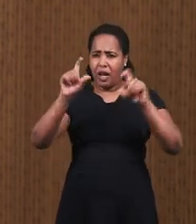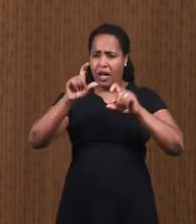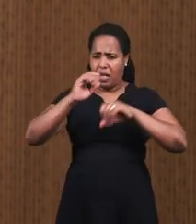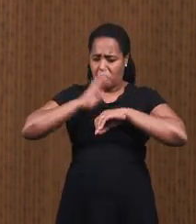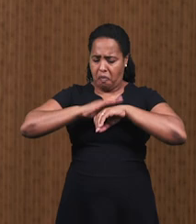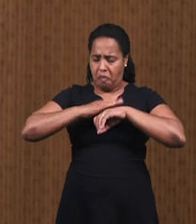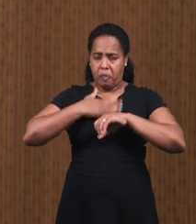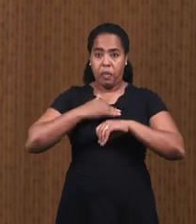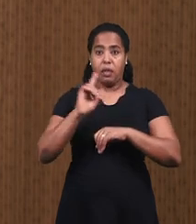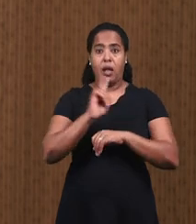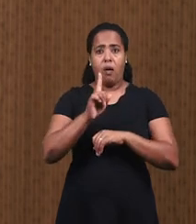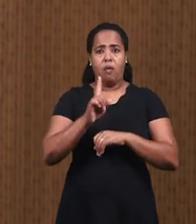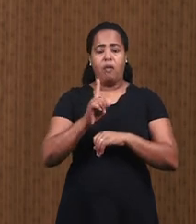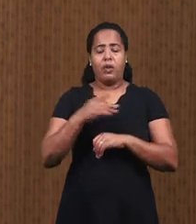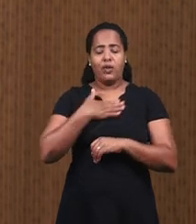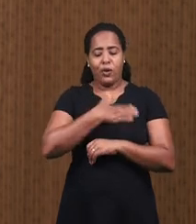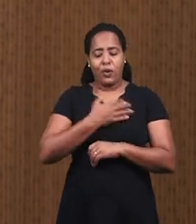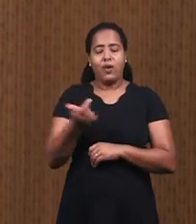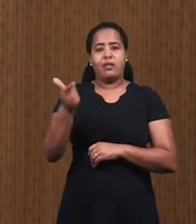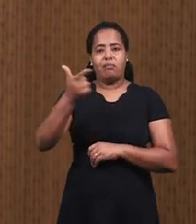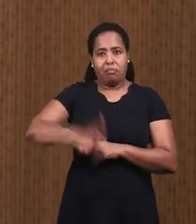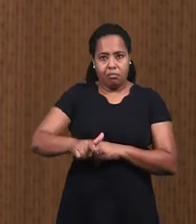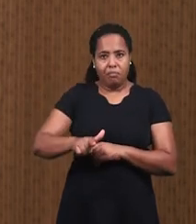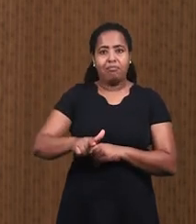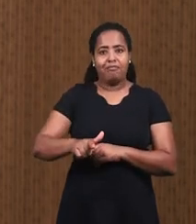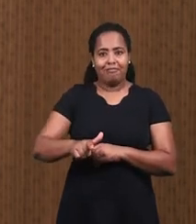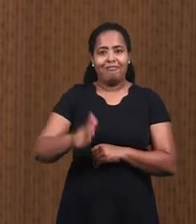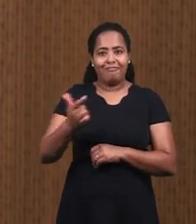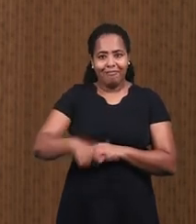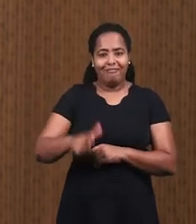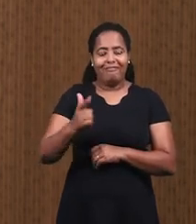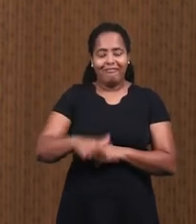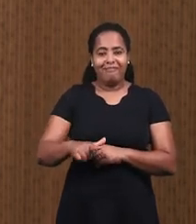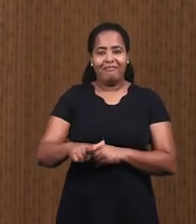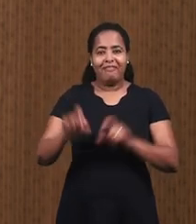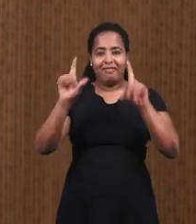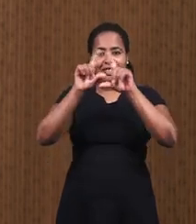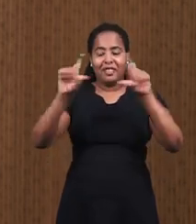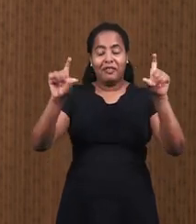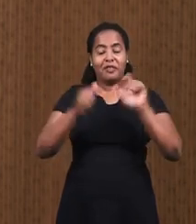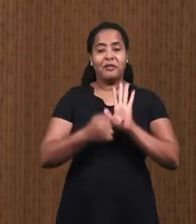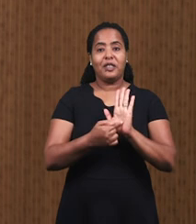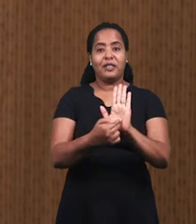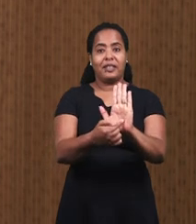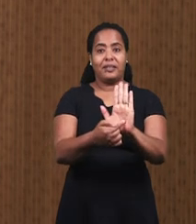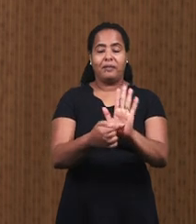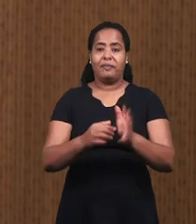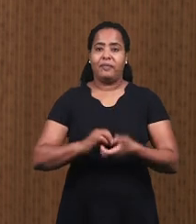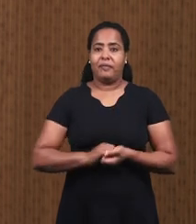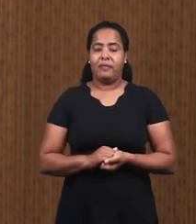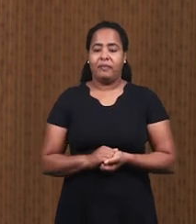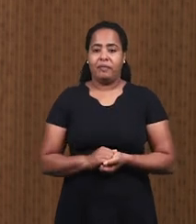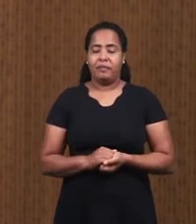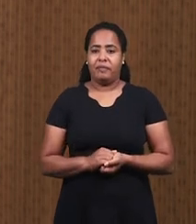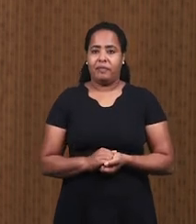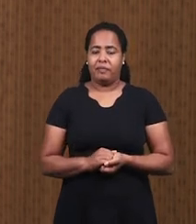pas de moi. Mais j'aime bien reprendre cette phrase. C'est la phrase dit,